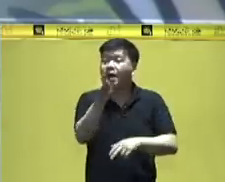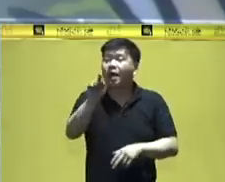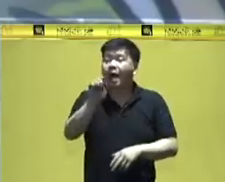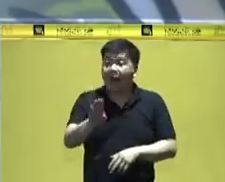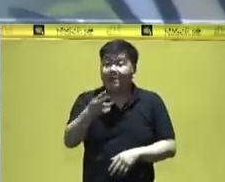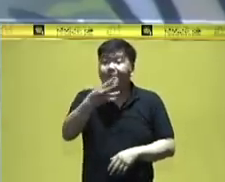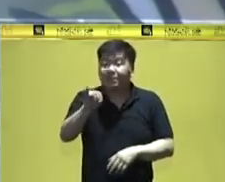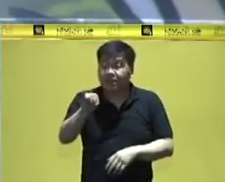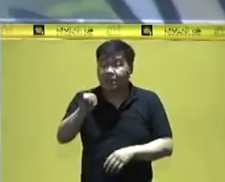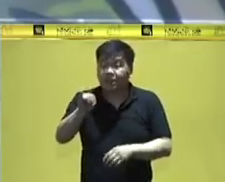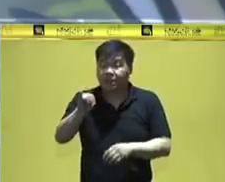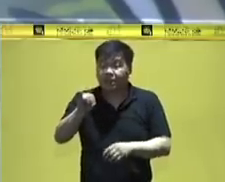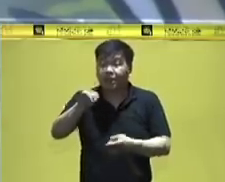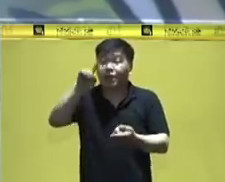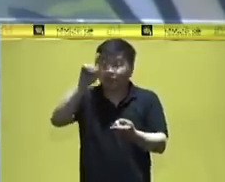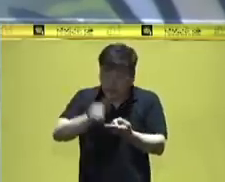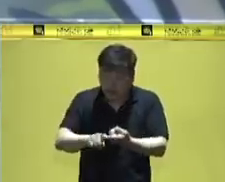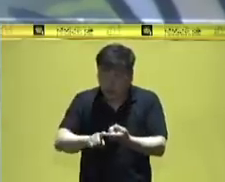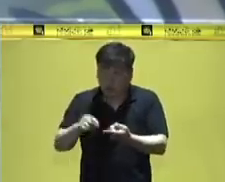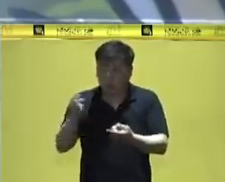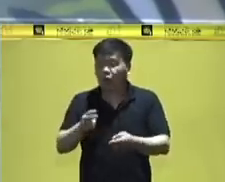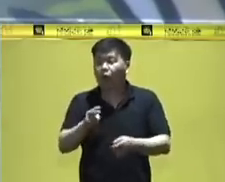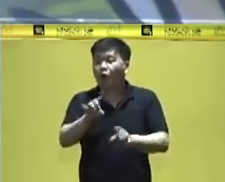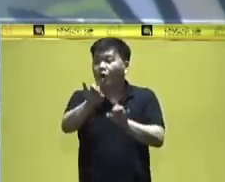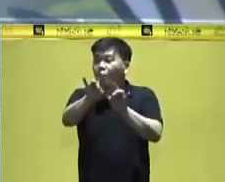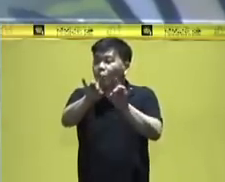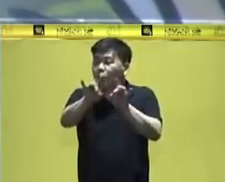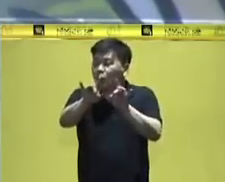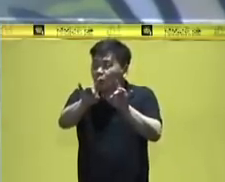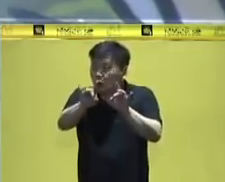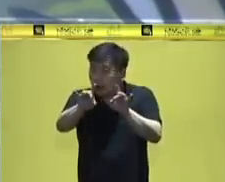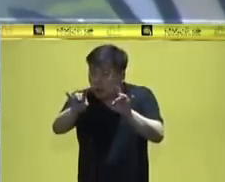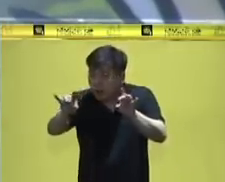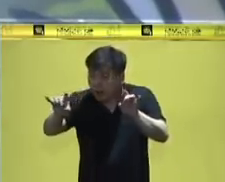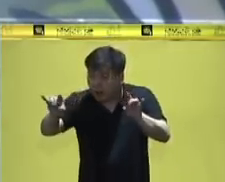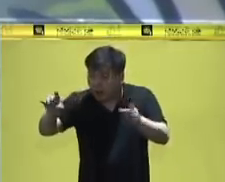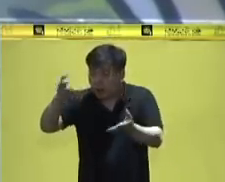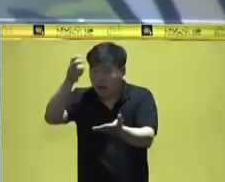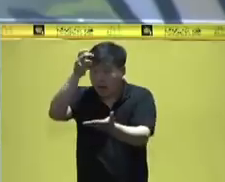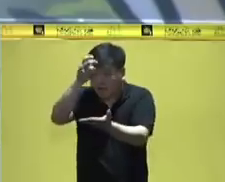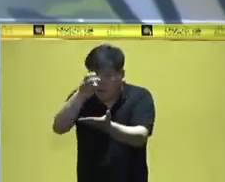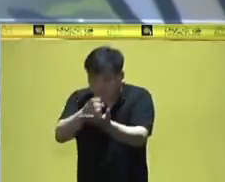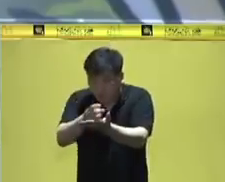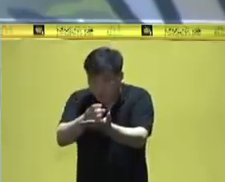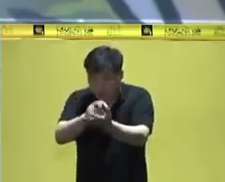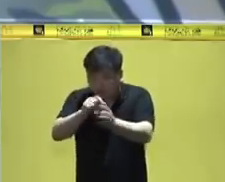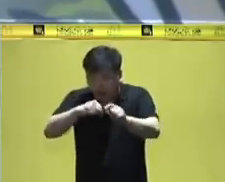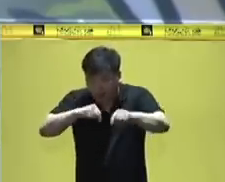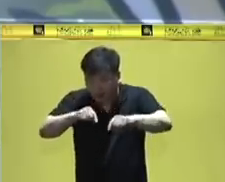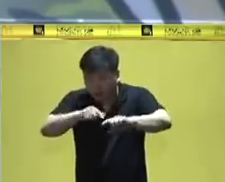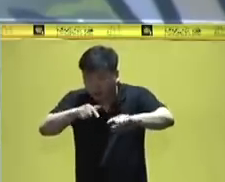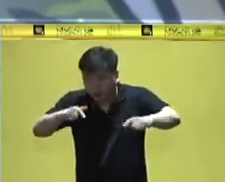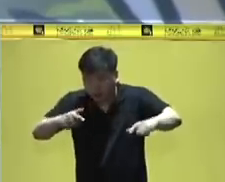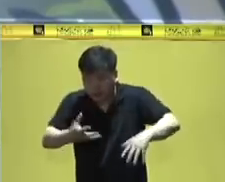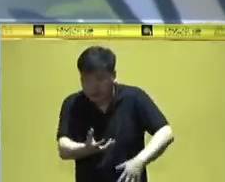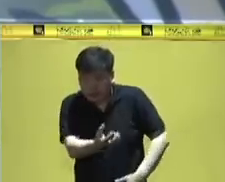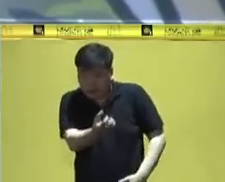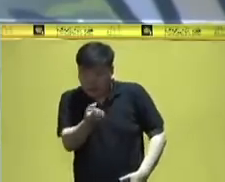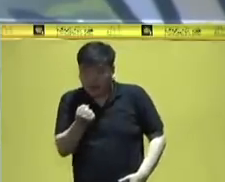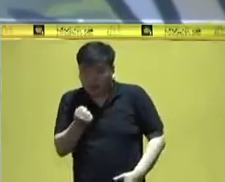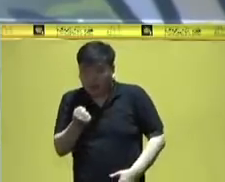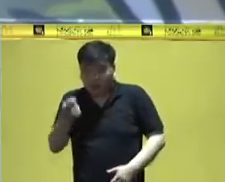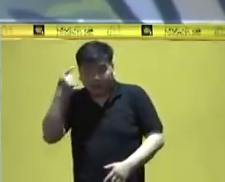어떤 위침을 가지고 그다음에 나름대로 제도적으로 상황을 보면서 그 상황에 대해서 집요하게